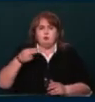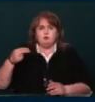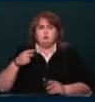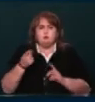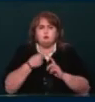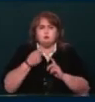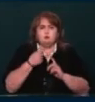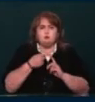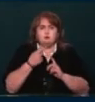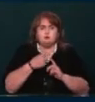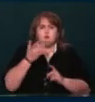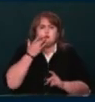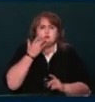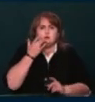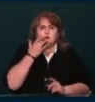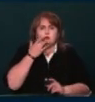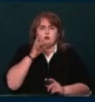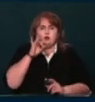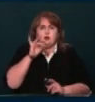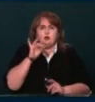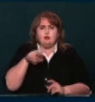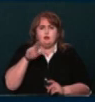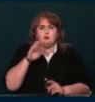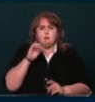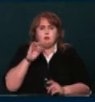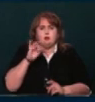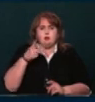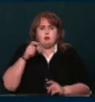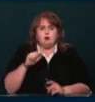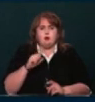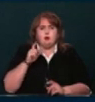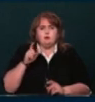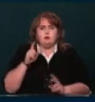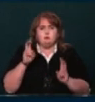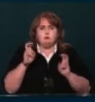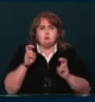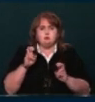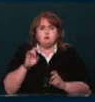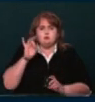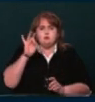носит название как постоянная Ридберга. Она обозначается r.